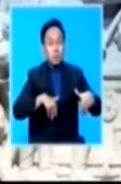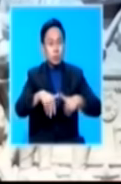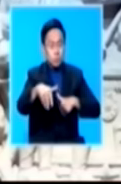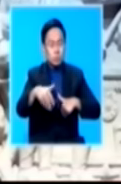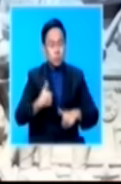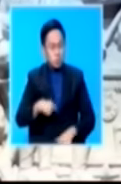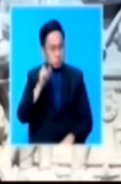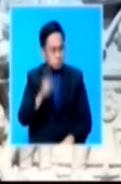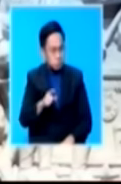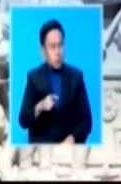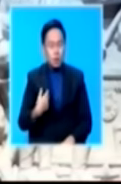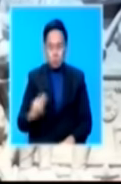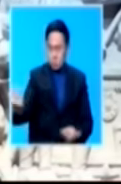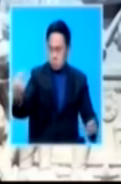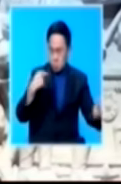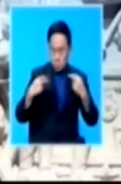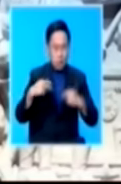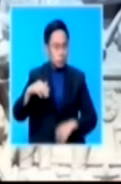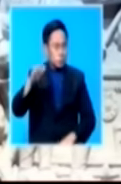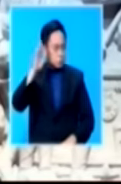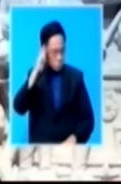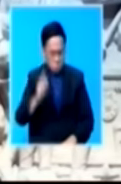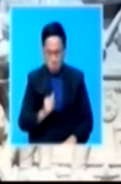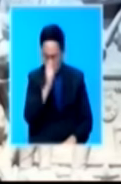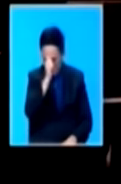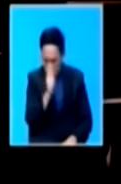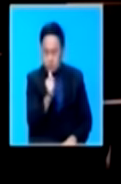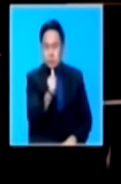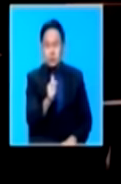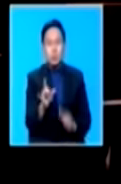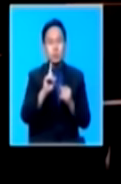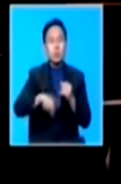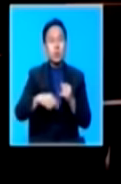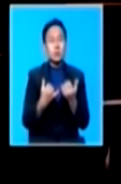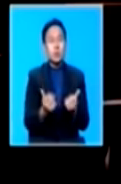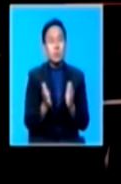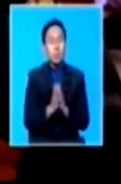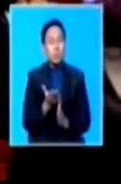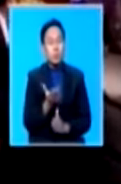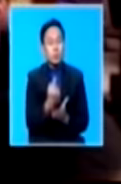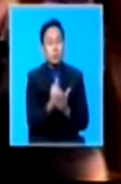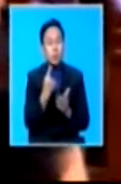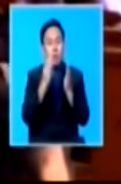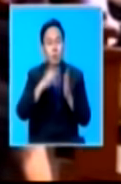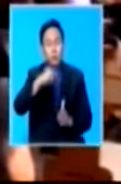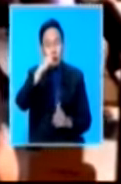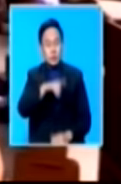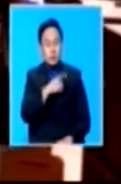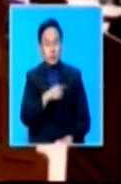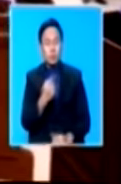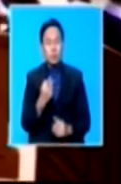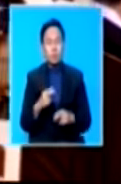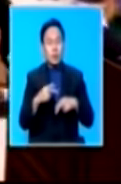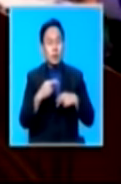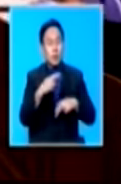น่าเชื่อถือนะครับโดยเฉพาะเรื่องเศรษฐกิจสร้างสรรค์สุดท้ายนี้นะครับผมก็ขอไปดูแทนประชาชนชาวไทยนะครับแสดงความดีกับผู้ที่รับพระราชท